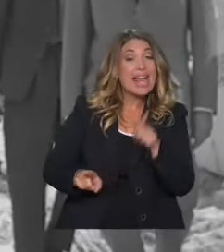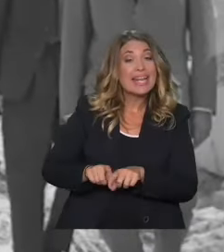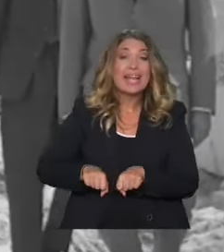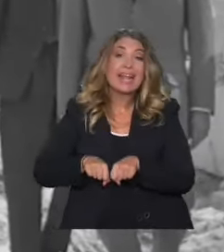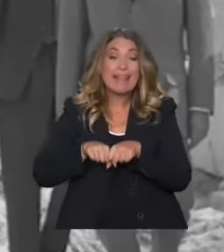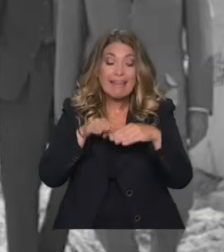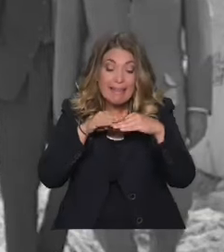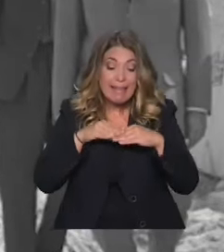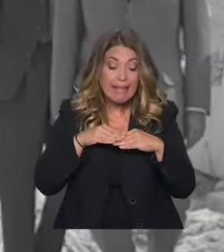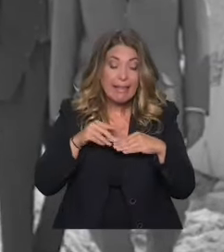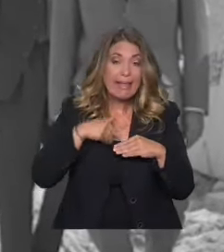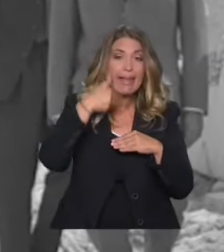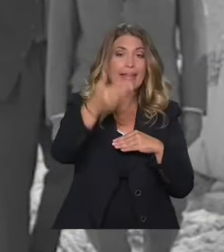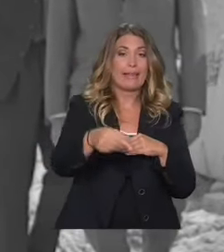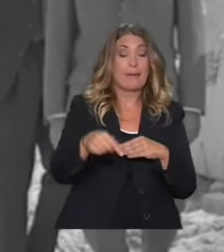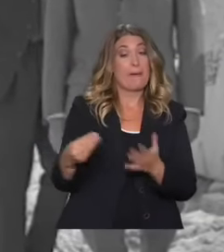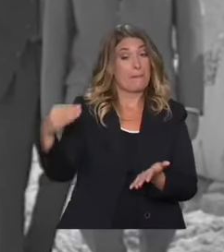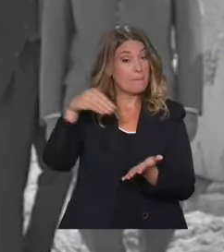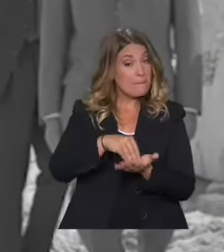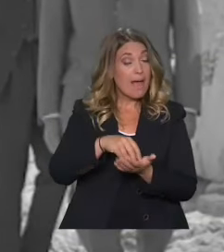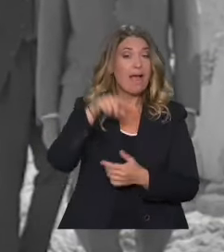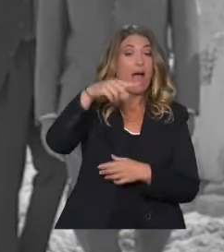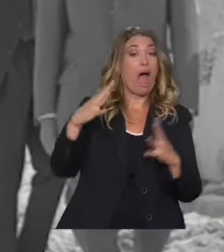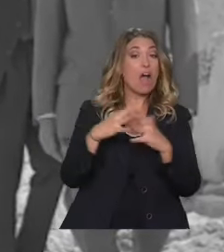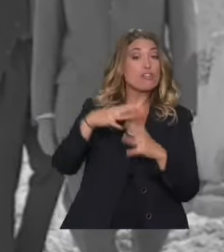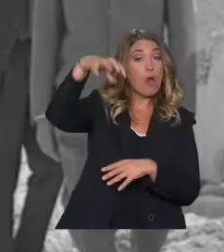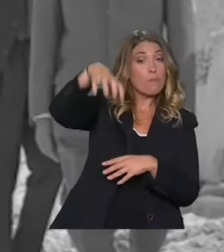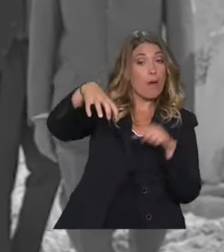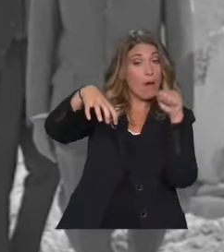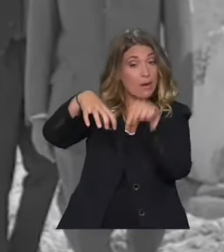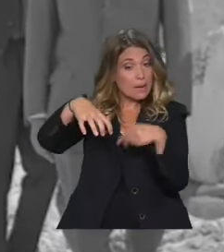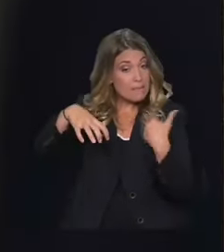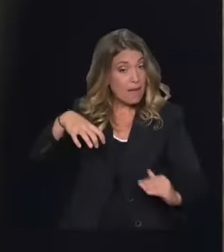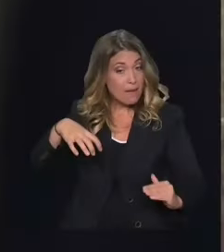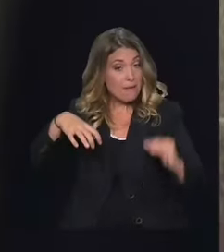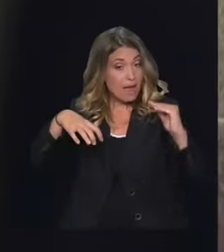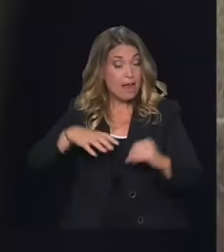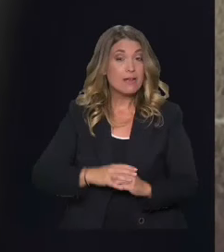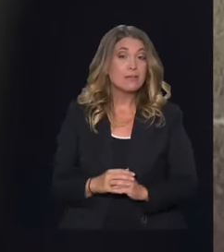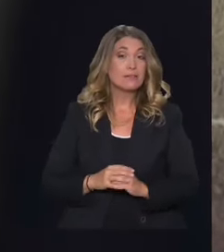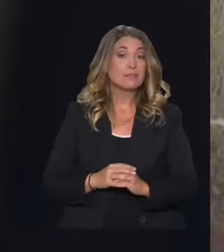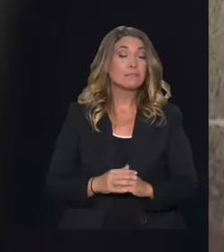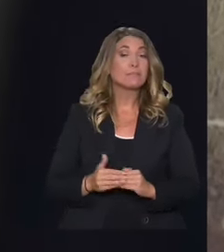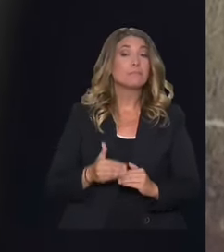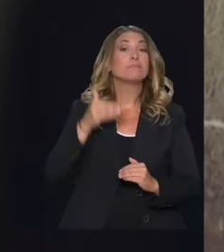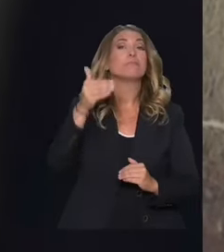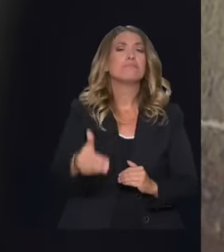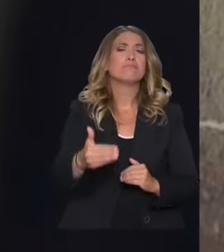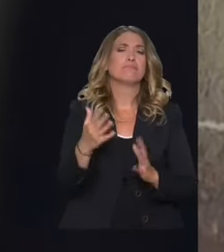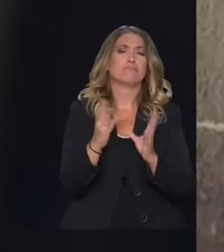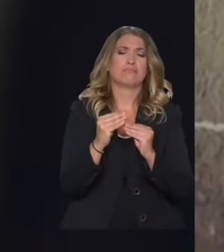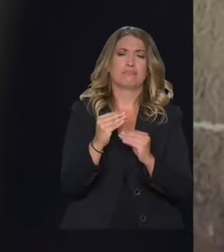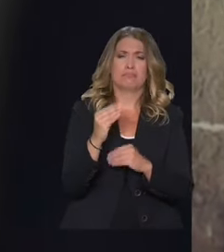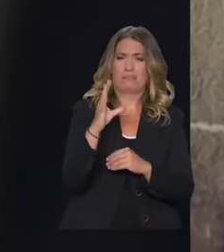της επόμενης δεκαετίας, όταν ξεναγήθηκε στον Ιερό Βράχο της Ακρόπολης, και από εκεί στις επόμενες δεκαετίες, με